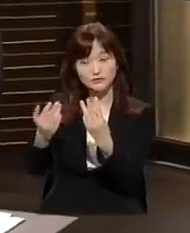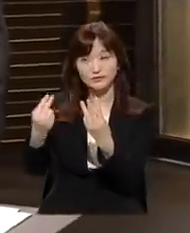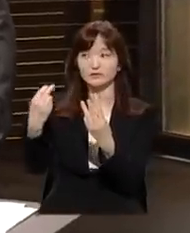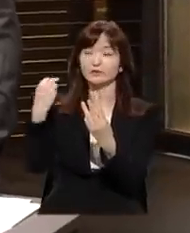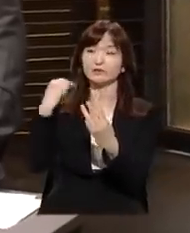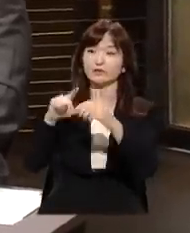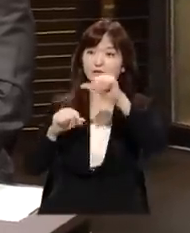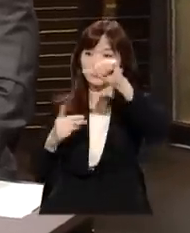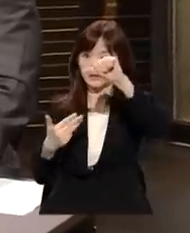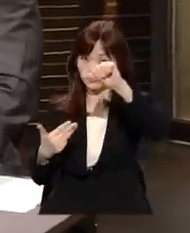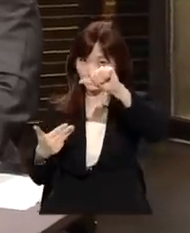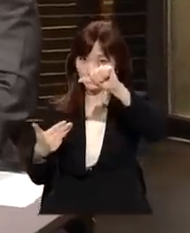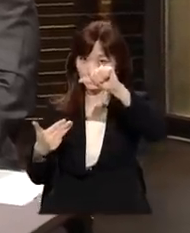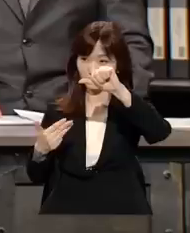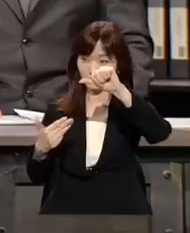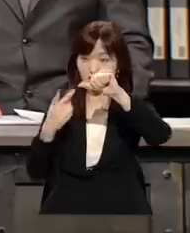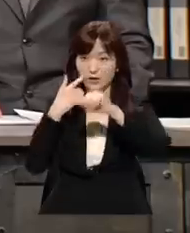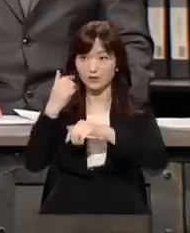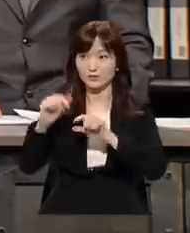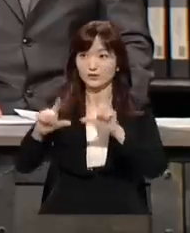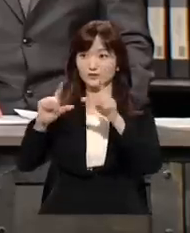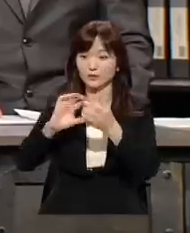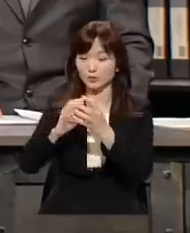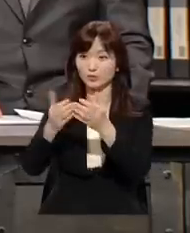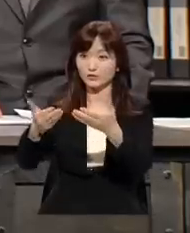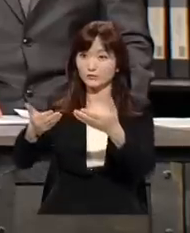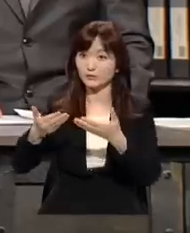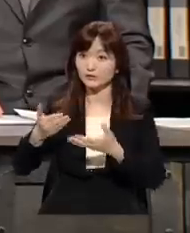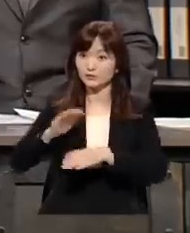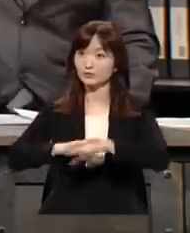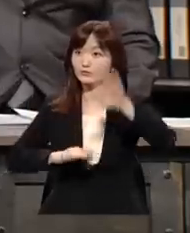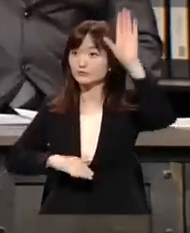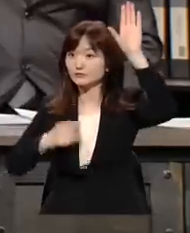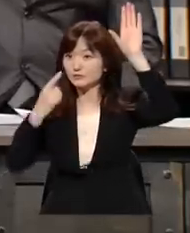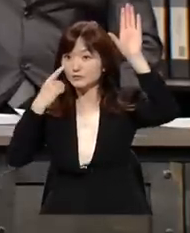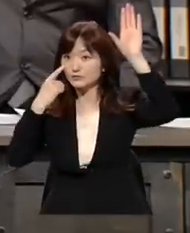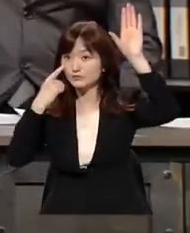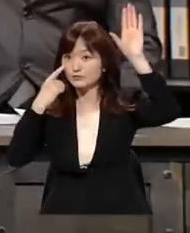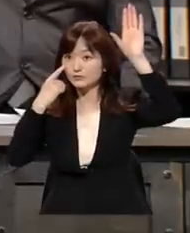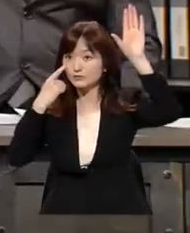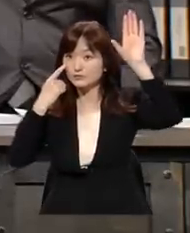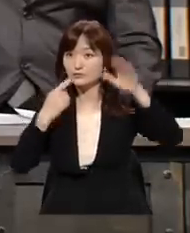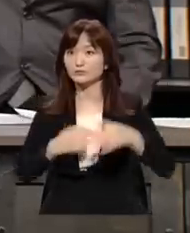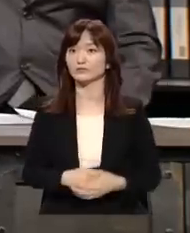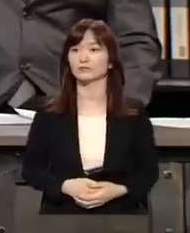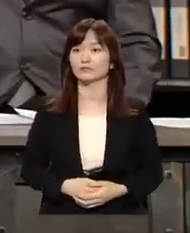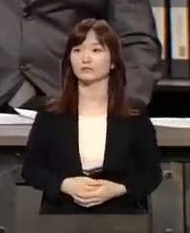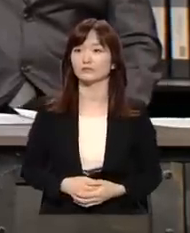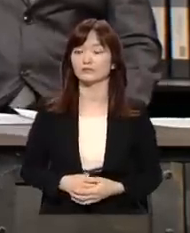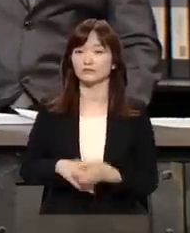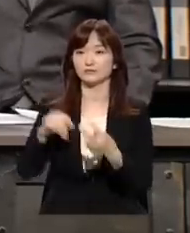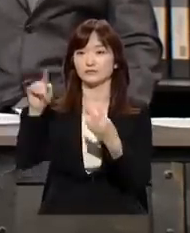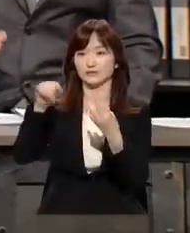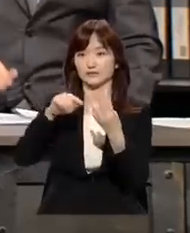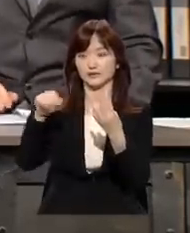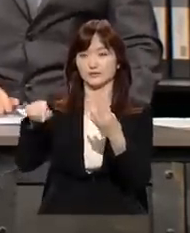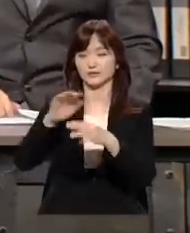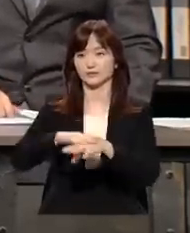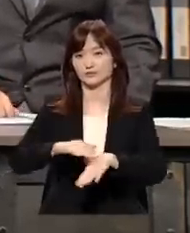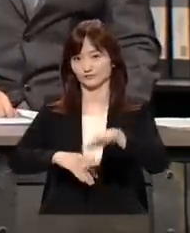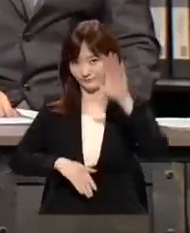5월 8일 어버이날 카네이션을 받았다! 손! 아, 제가 이걸 왜 여쭤보냐면